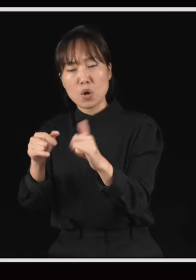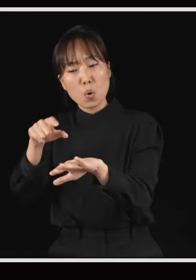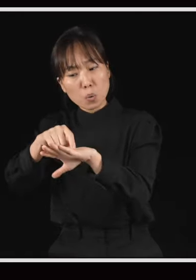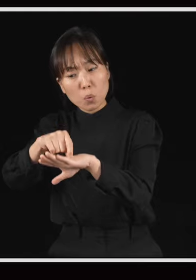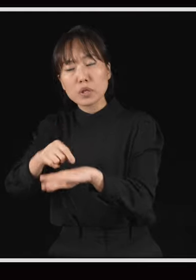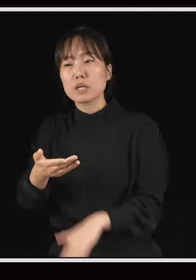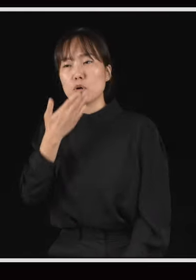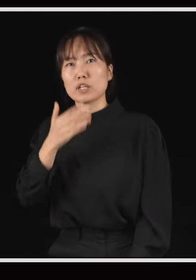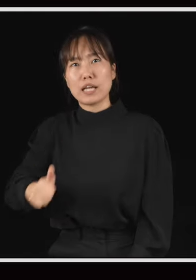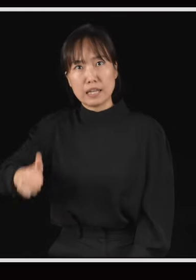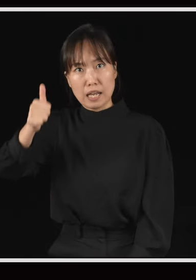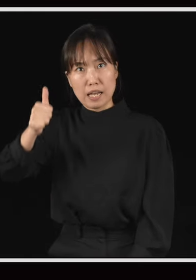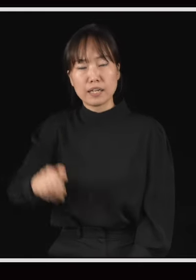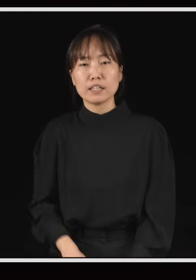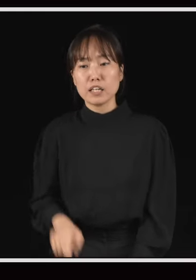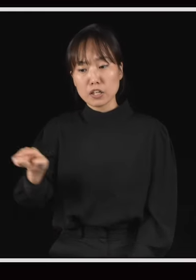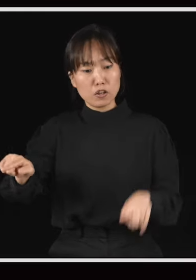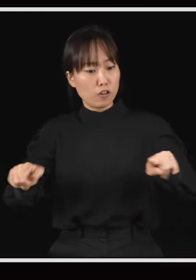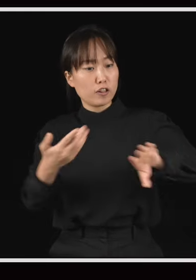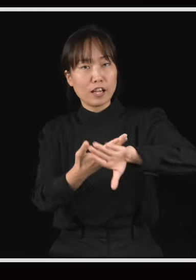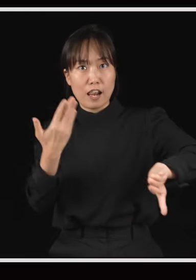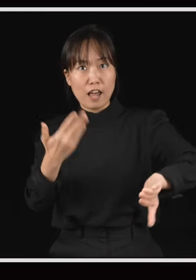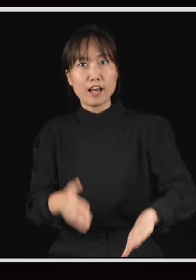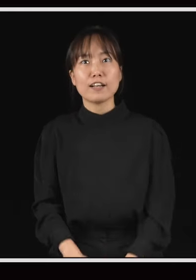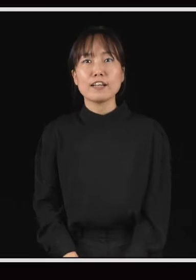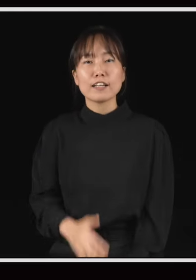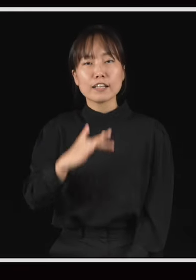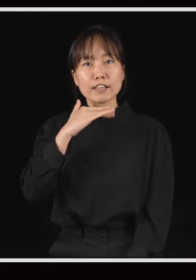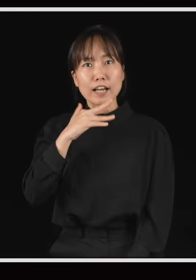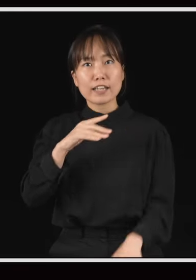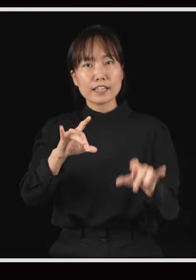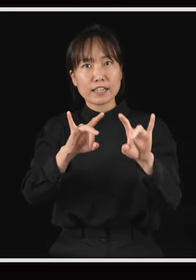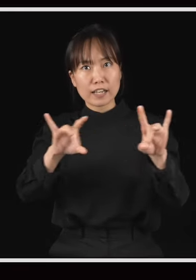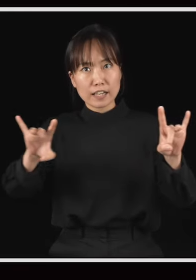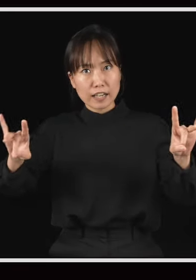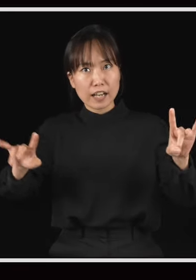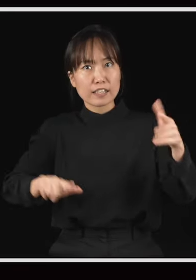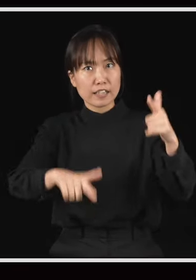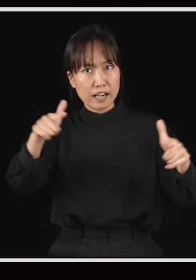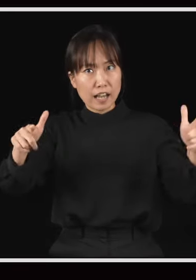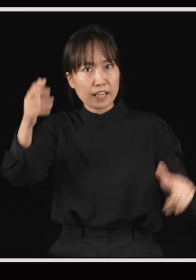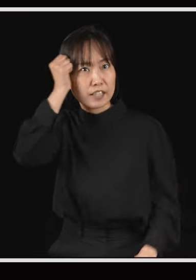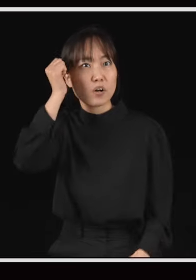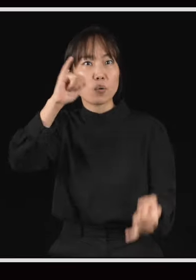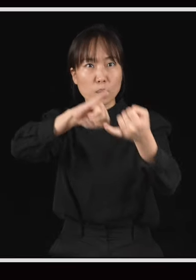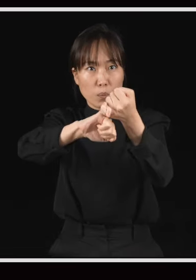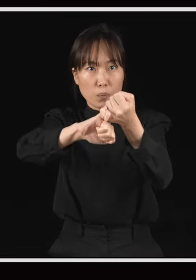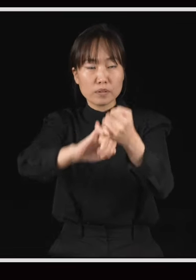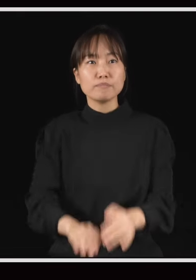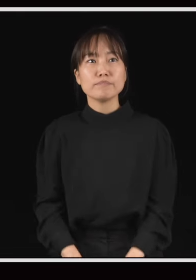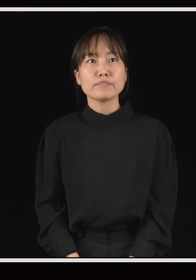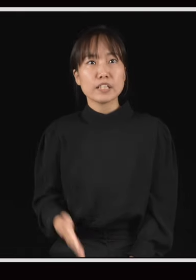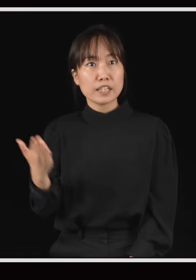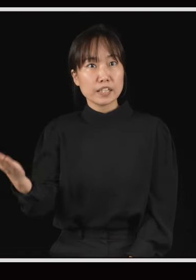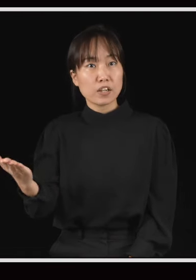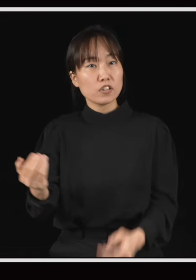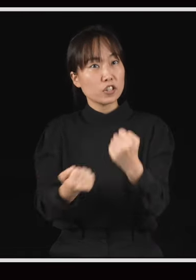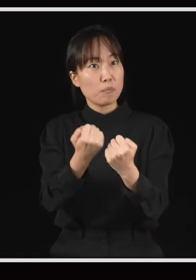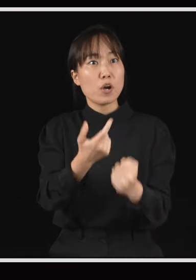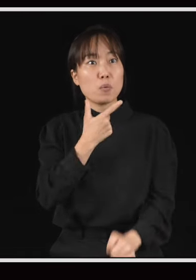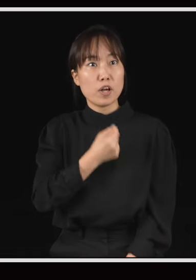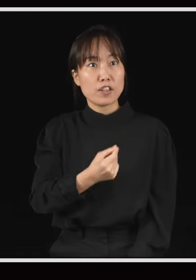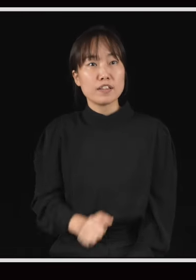더 드셔줘야 되고요. 그 차이가 좀 있습니다. 그런 것들을 시기에 따라 다르다는 걸 이해를 해주시면 좋겠습니다. 요거만 하나